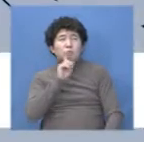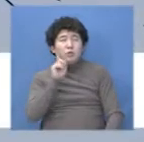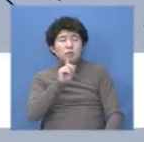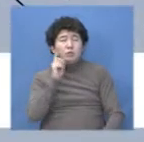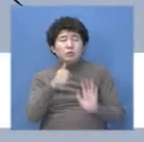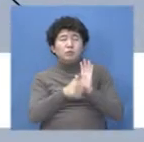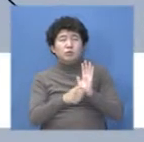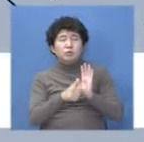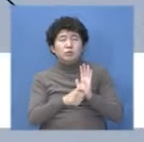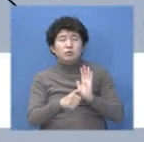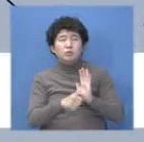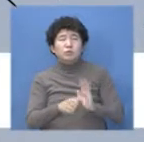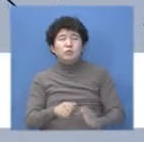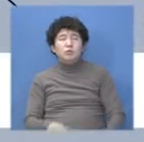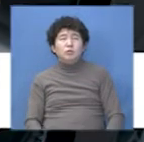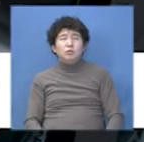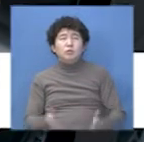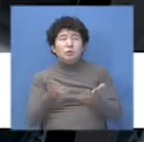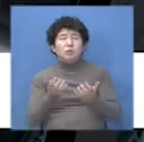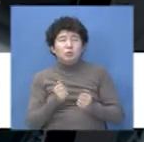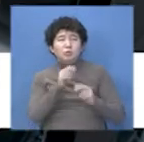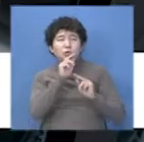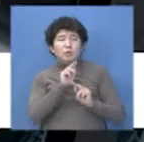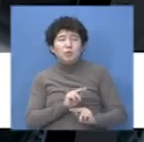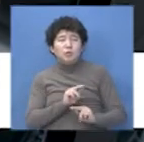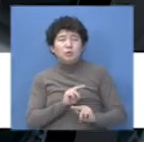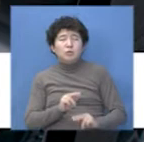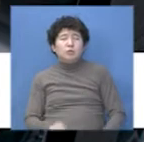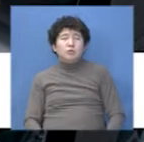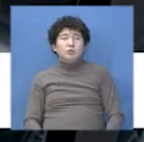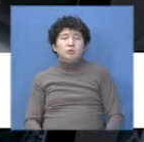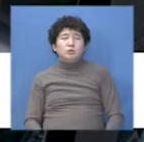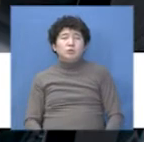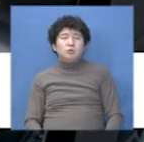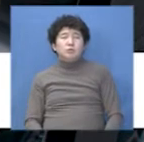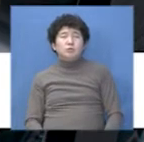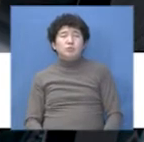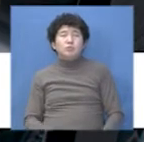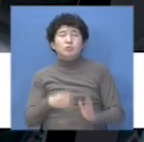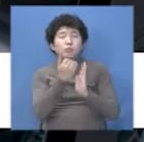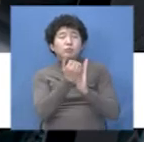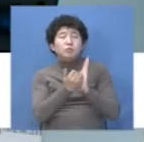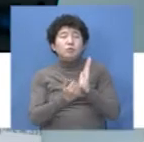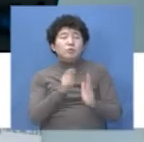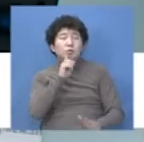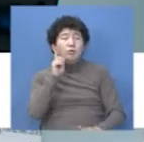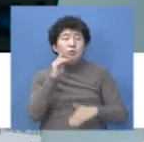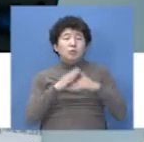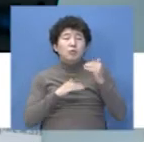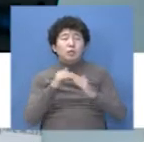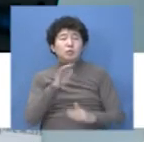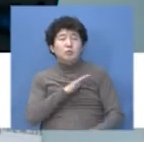600, то есть больше половины обратившихся, получили возможность найти постоянную работу. По программе «Молодежная практика» было